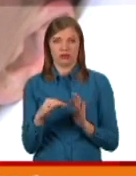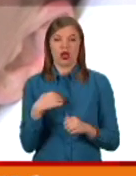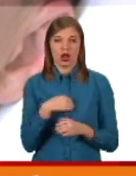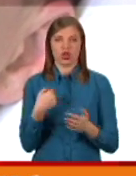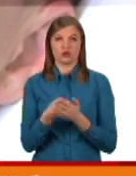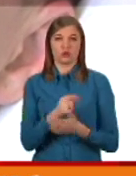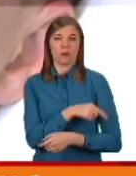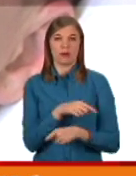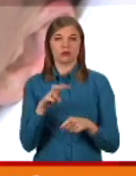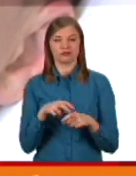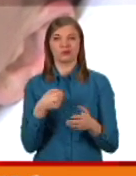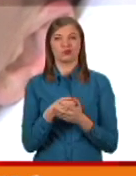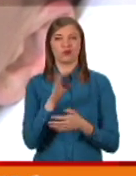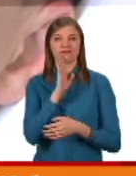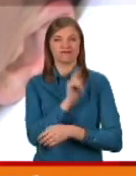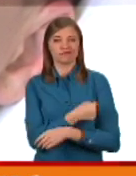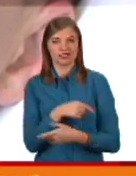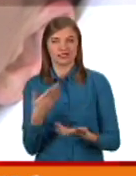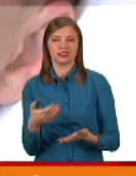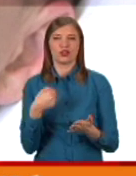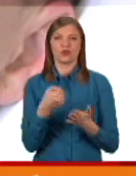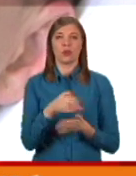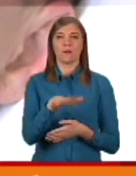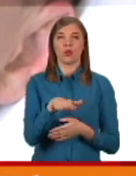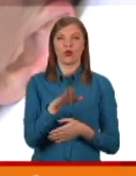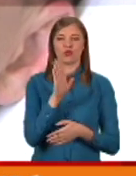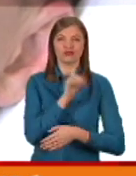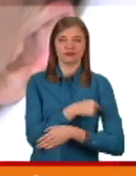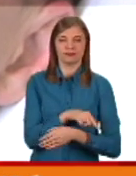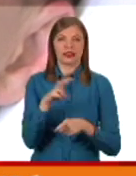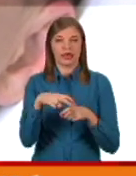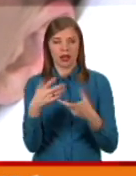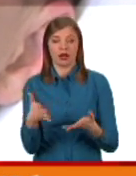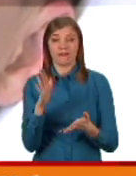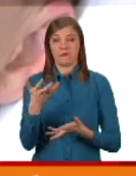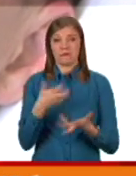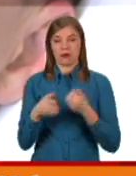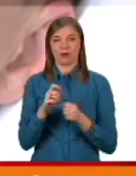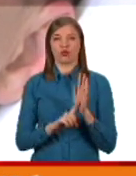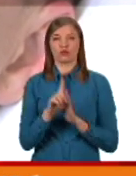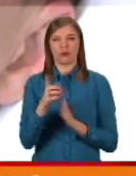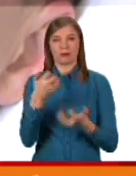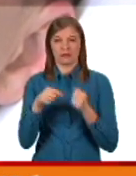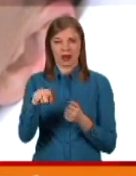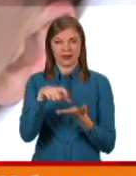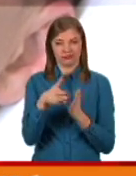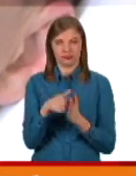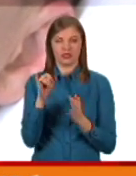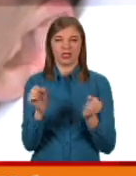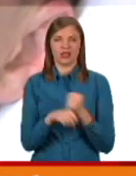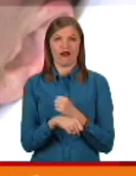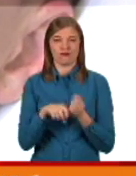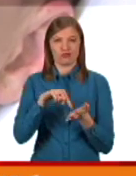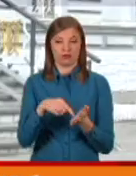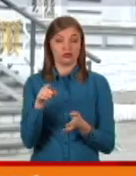до медперсоналу, до медсестер, до молодших медсестер, до лікарів. У приймальному відділенні, зазвичай це приймальне відділення та травмпункт.